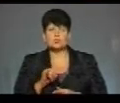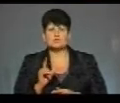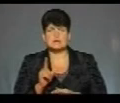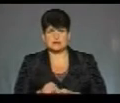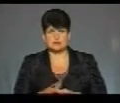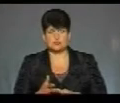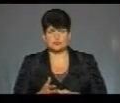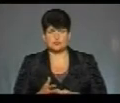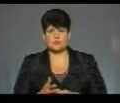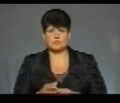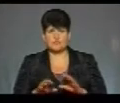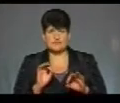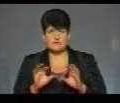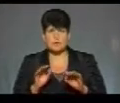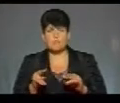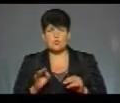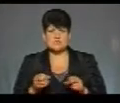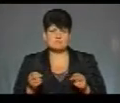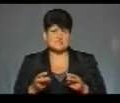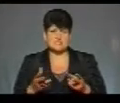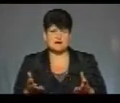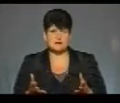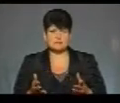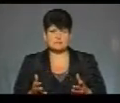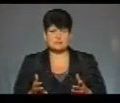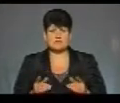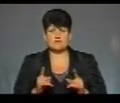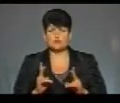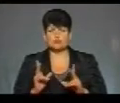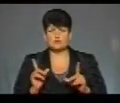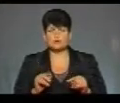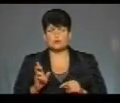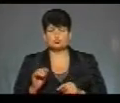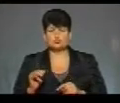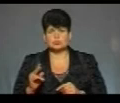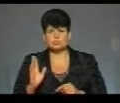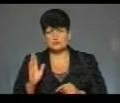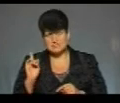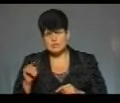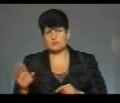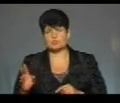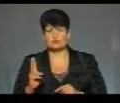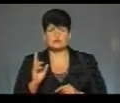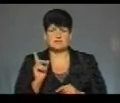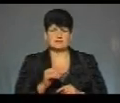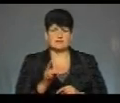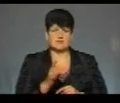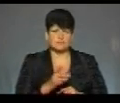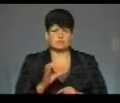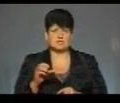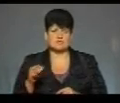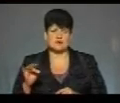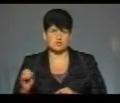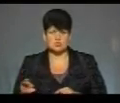бо військові комісаріати відбирають по спеціальностях. І це знають юнаки, які будуть їхати в Бучі, знають, які будуть їхати в Рівне, які будуть їхати в Старич.